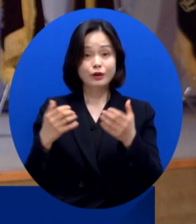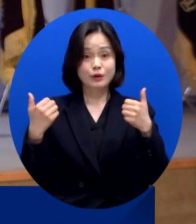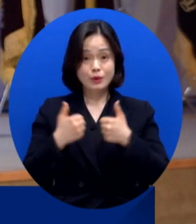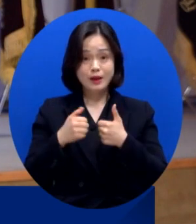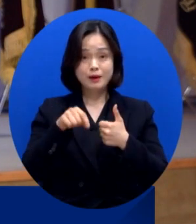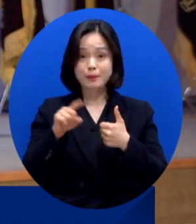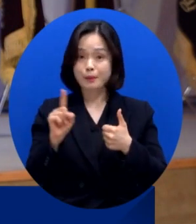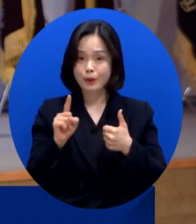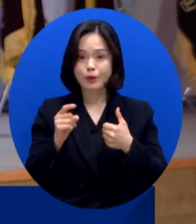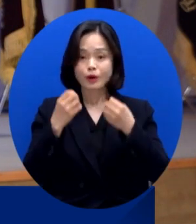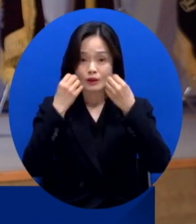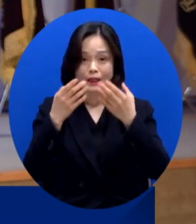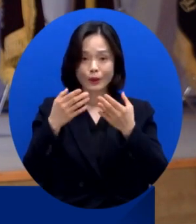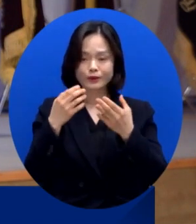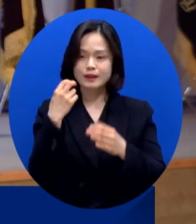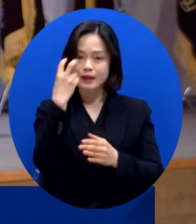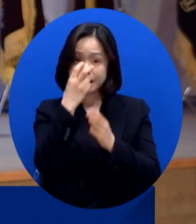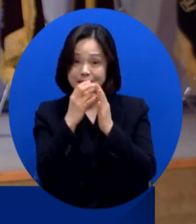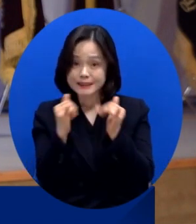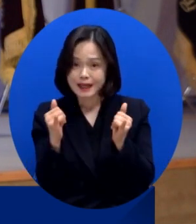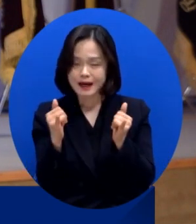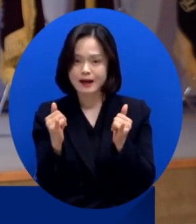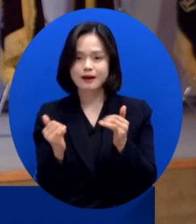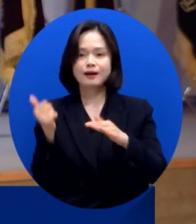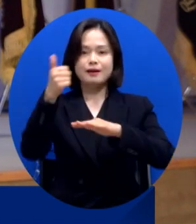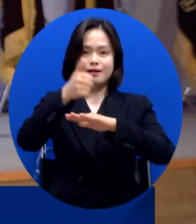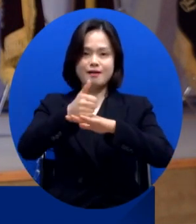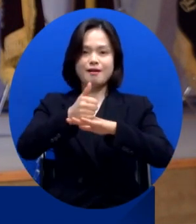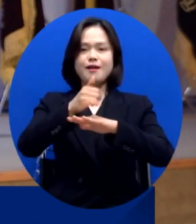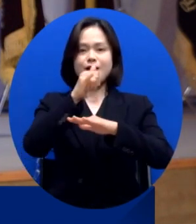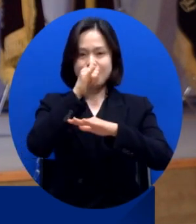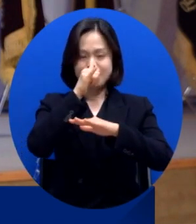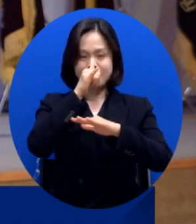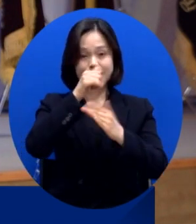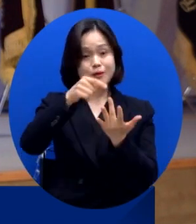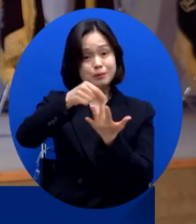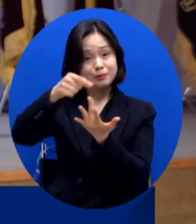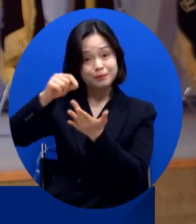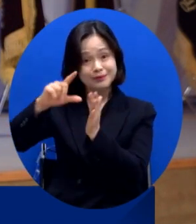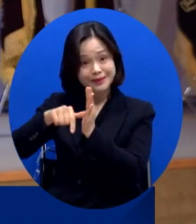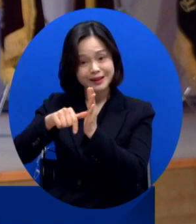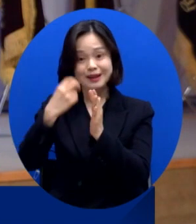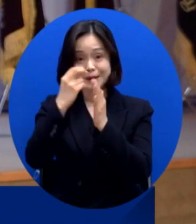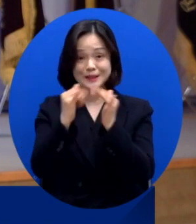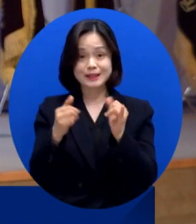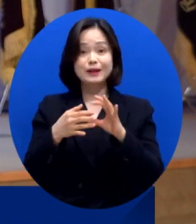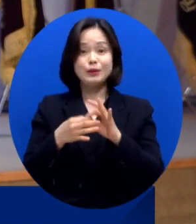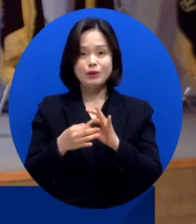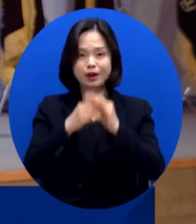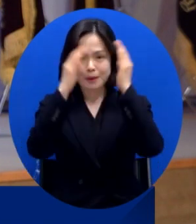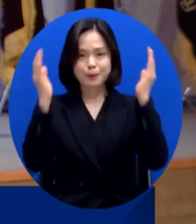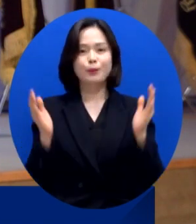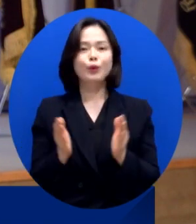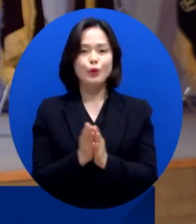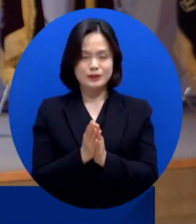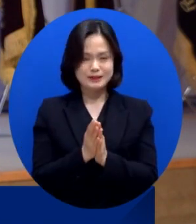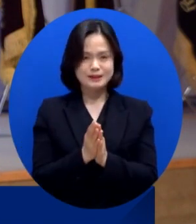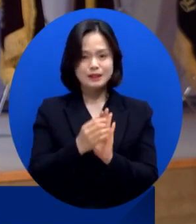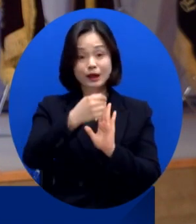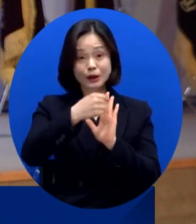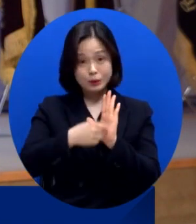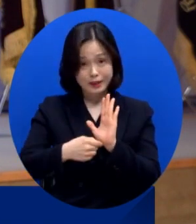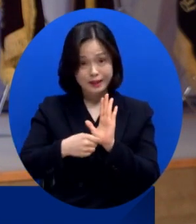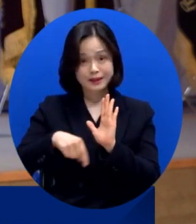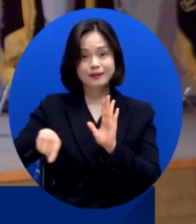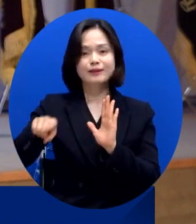감리사님들께서 새롭게 선출되시는데 감리사님을 통해서 모든 지방이